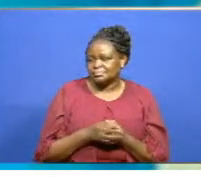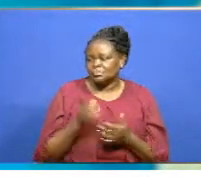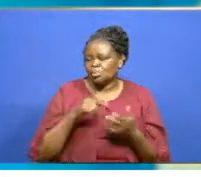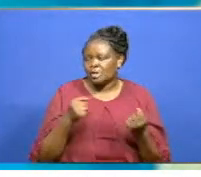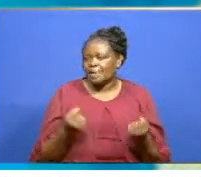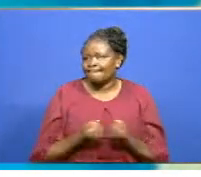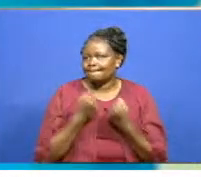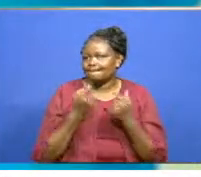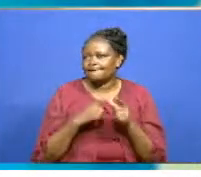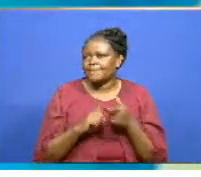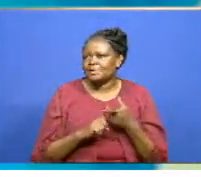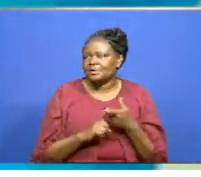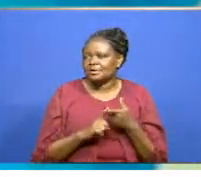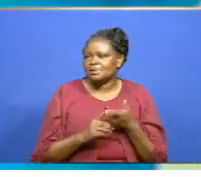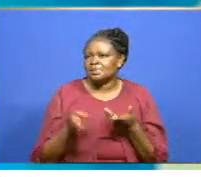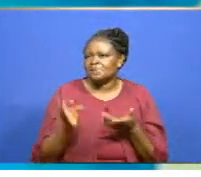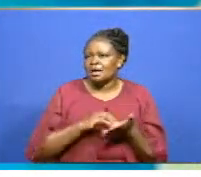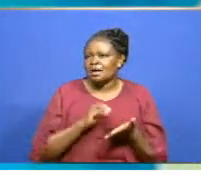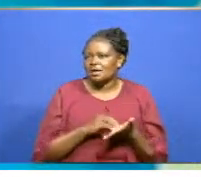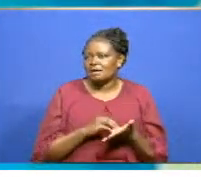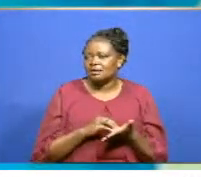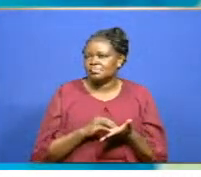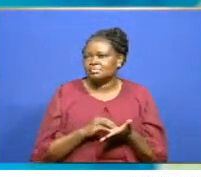nini. But then again,